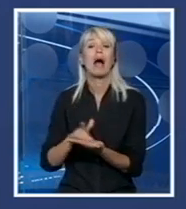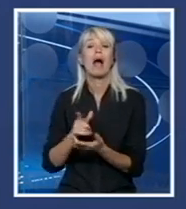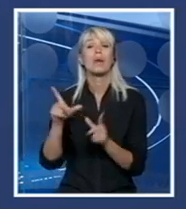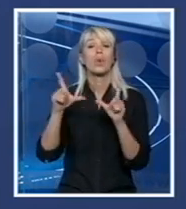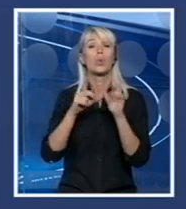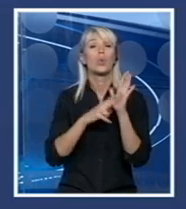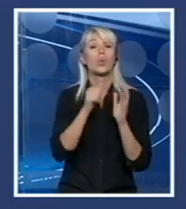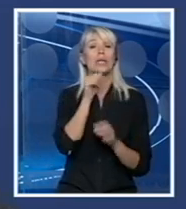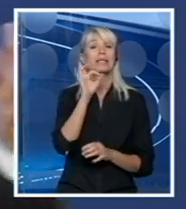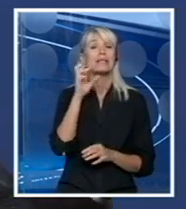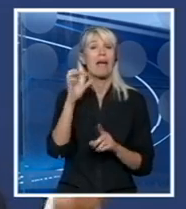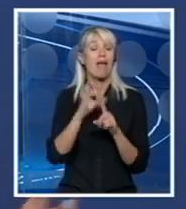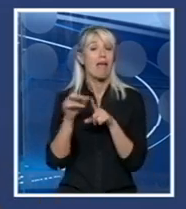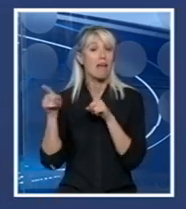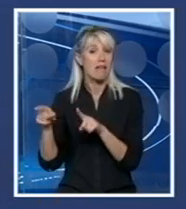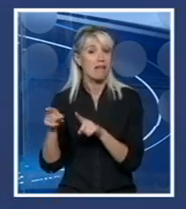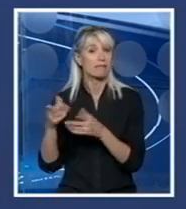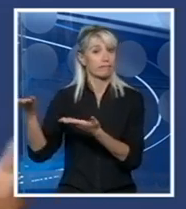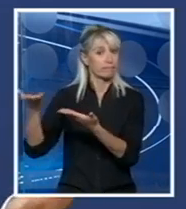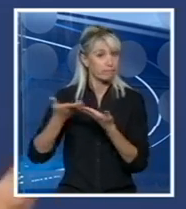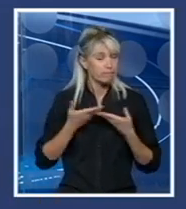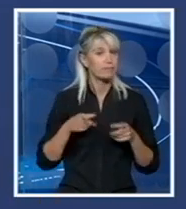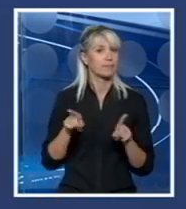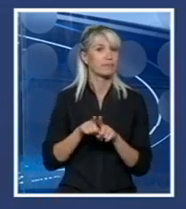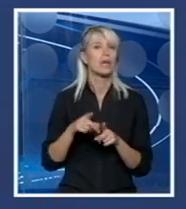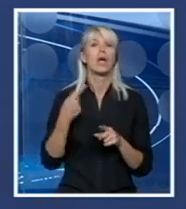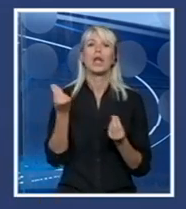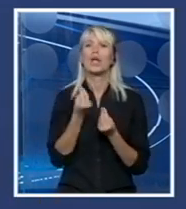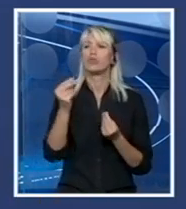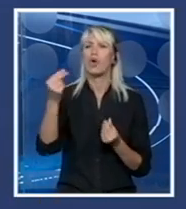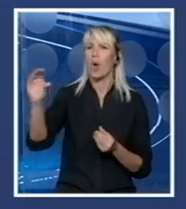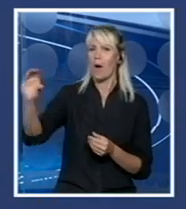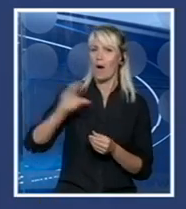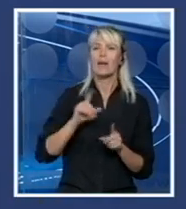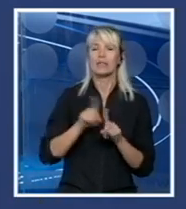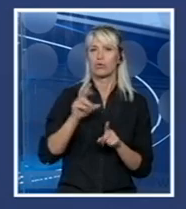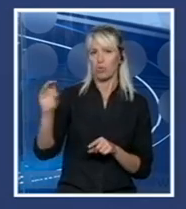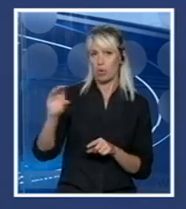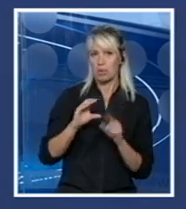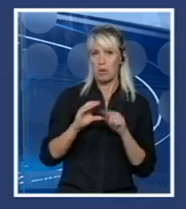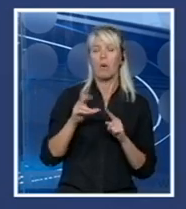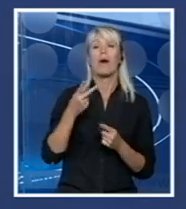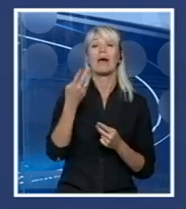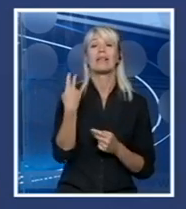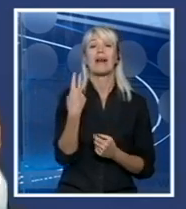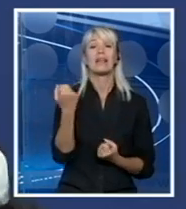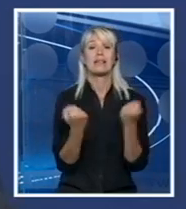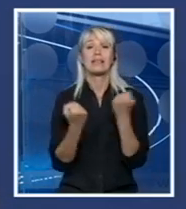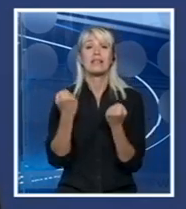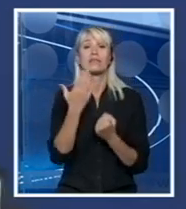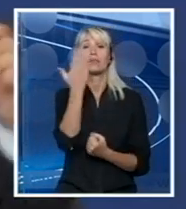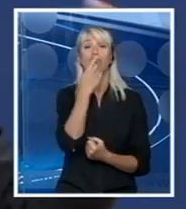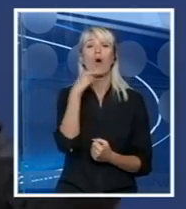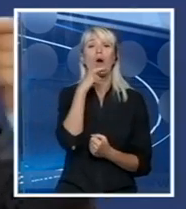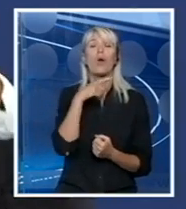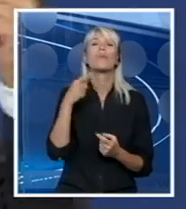smo isto od nekih IPA koje nisu potrošene drugim ministarstvima značajna sredstva, gde će biti obezbeđene 20 vozila za školske uprave, upravo za one